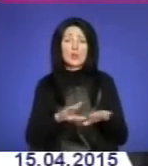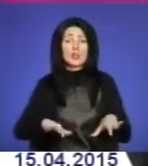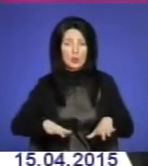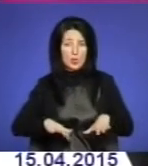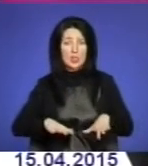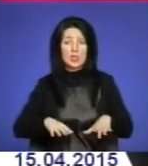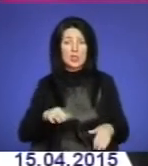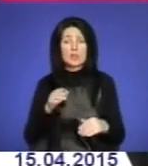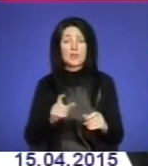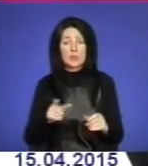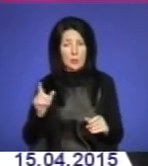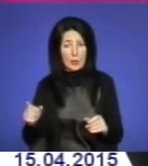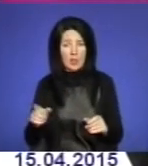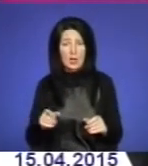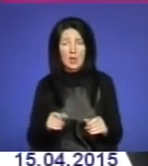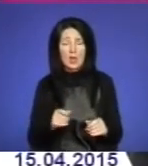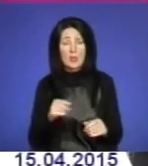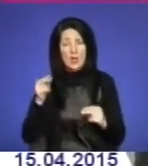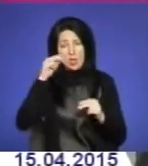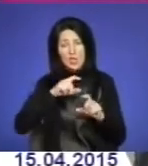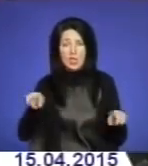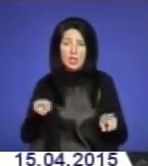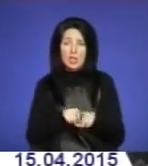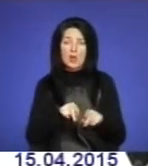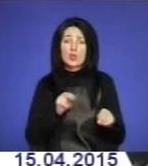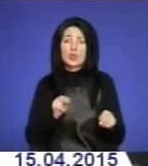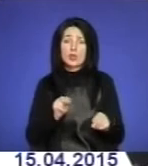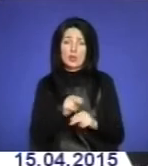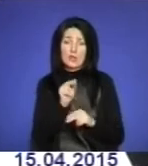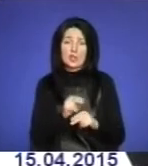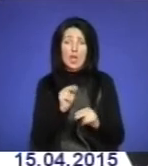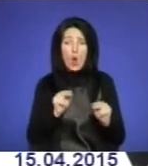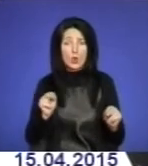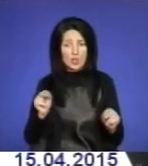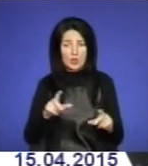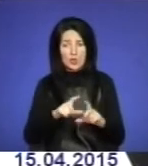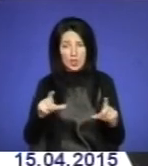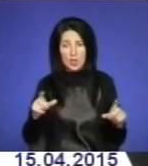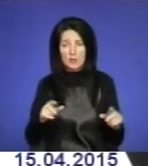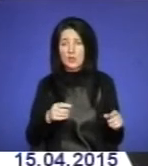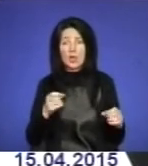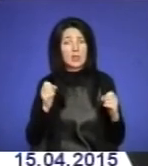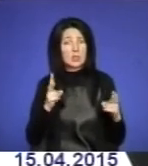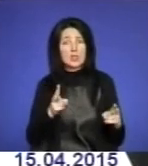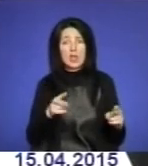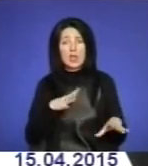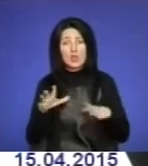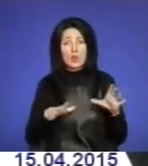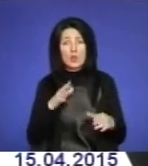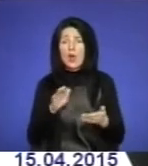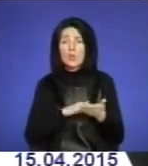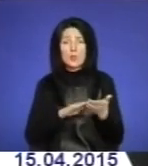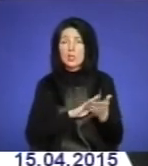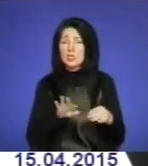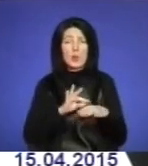а також навчання учнів шкіл. Якихось таких спеціальних тренувань, репетицій ми ніколи не проводимо. Чому? Якщо